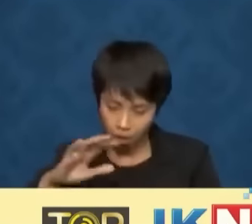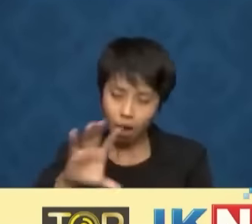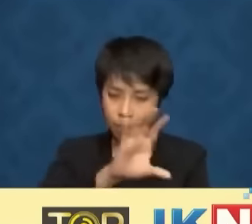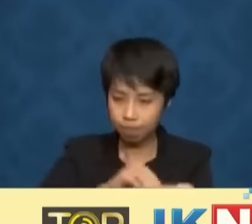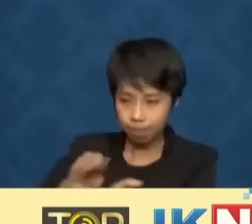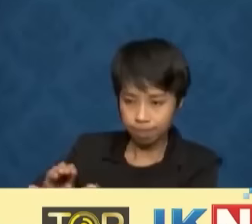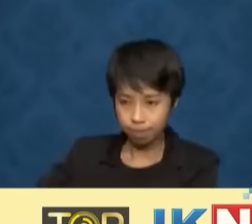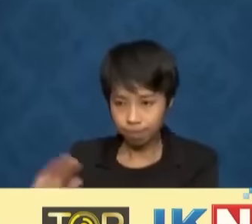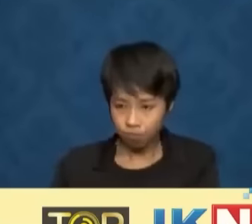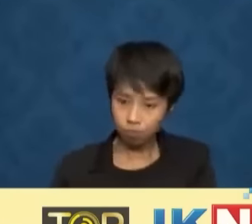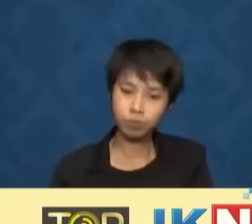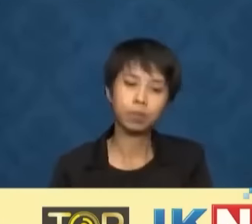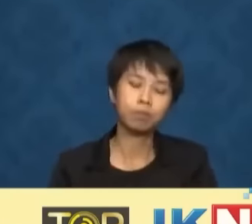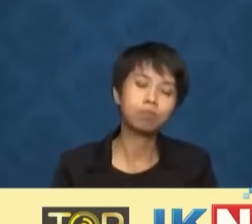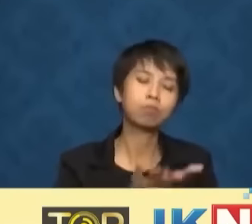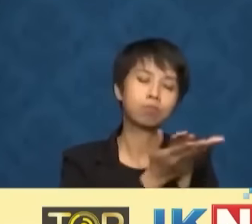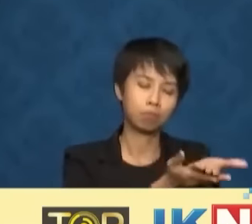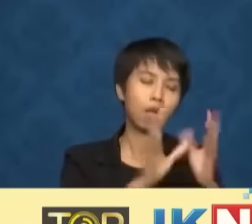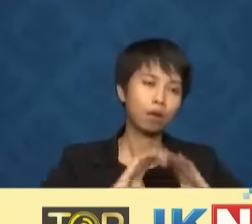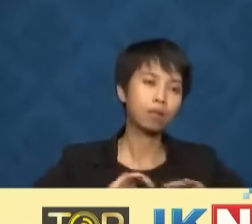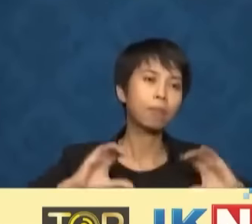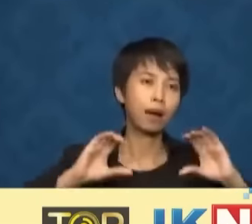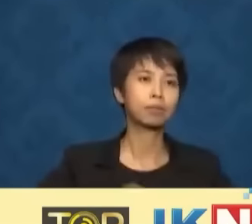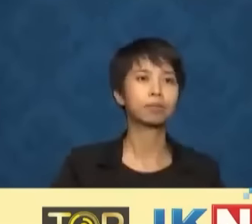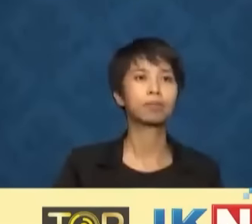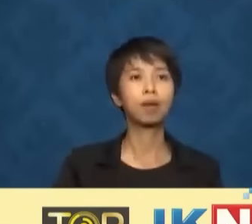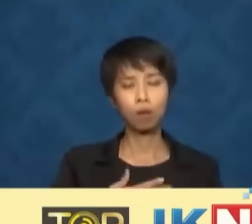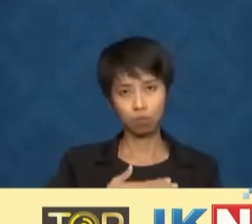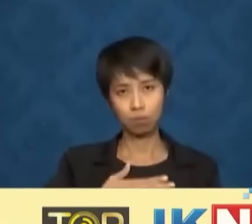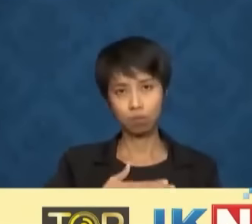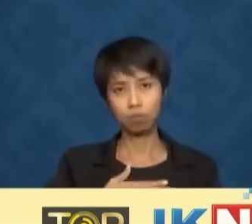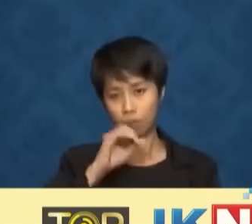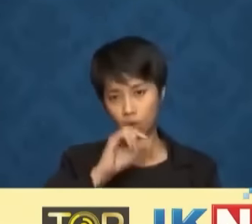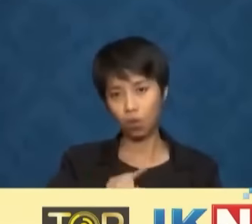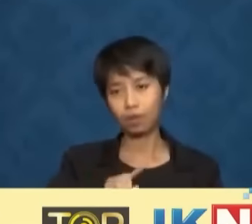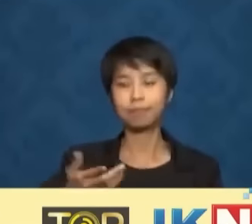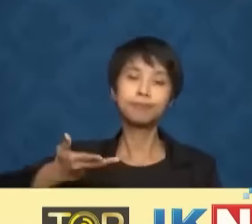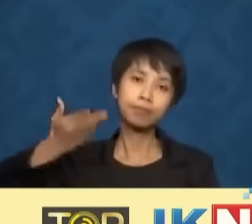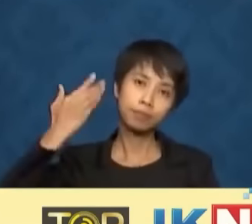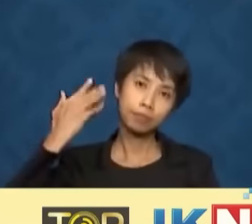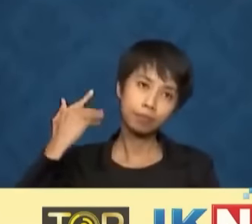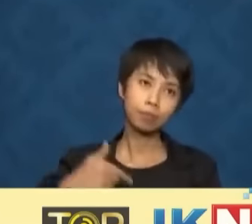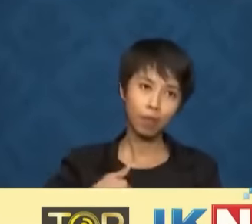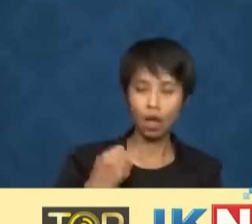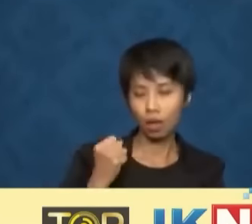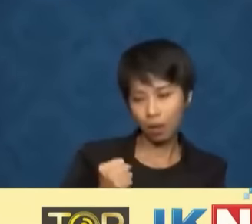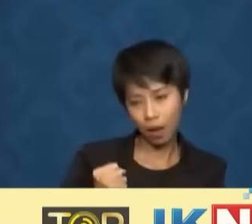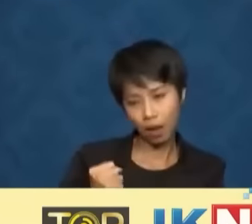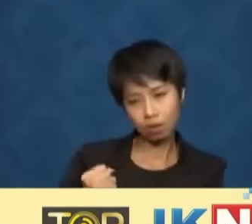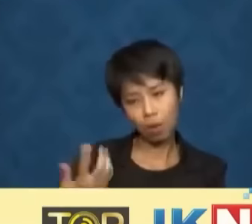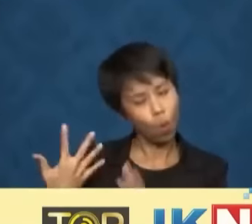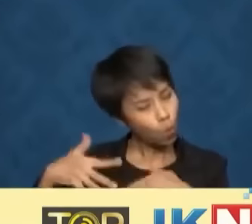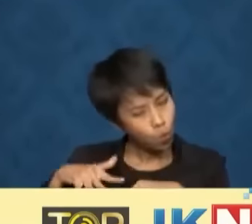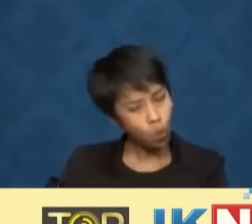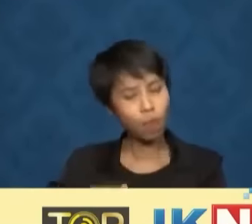ก็ตกลงว่าฝ่ายค้านจะได้เวลามากกว่าฝ่ายรัฐบาลอันนั้นก็อลุ่มอล่วยกันเพื่อให้ฝ่ายค้านทำหน้าที่ได้อย่างเต็มความสามารถ